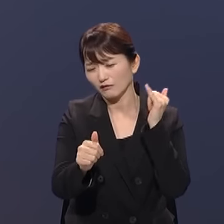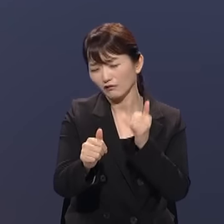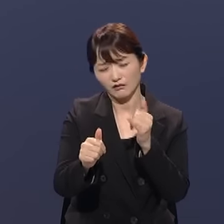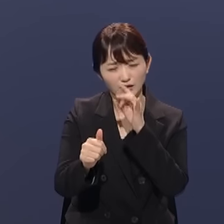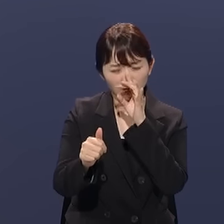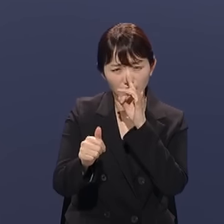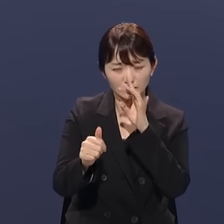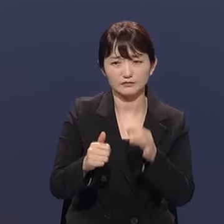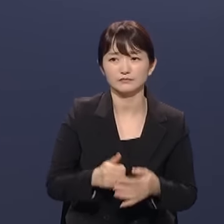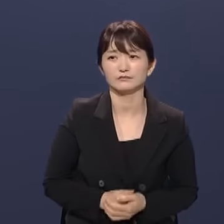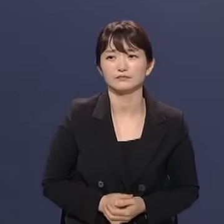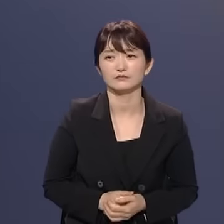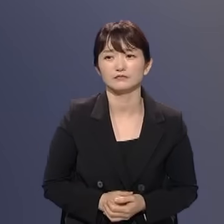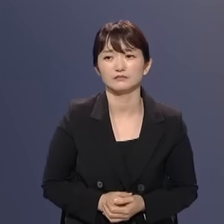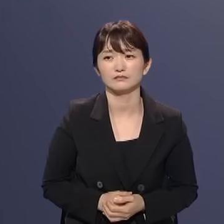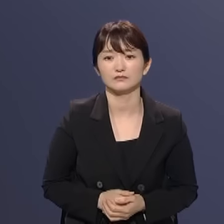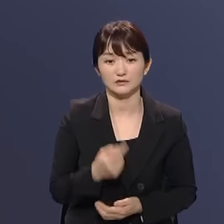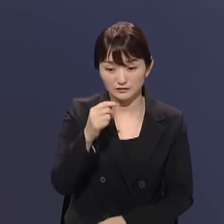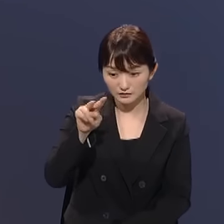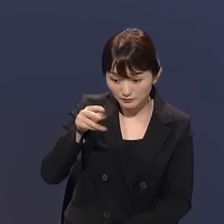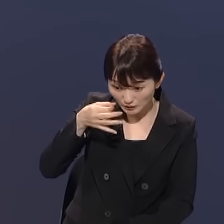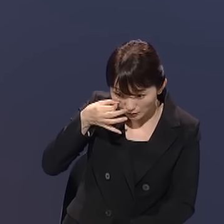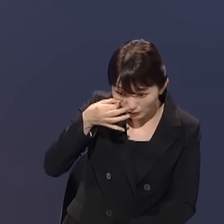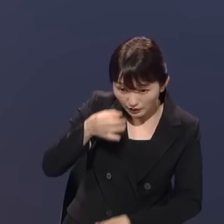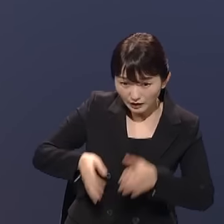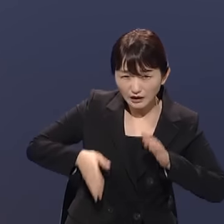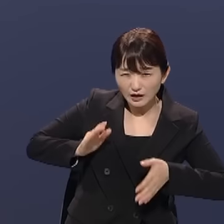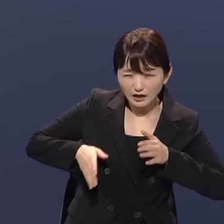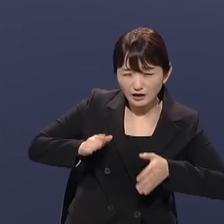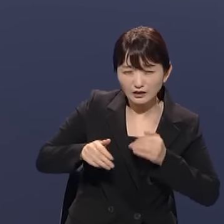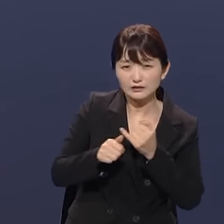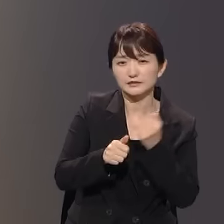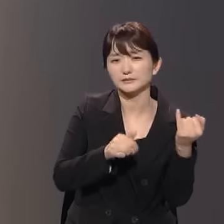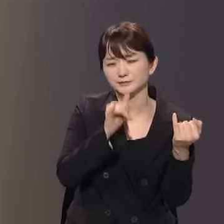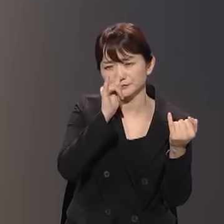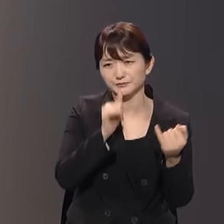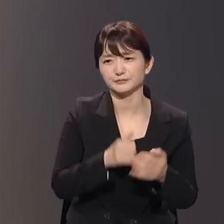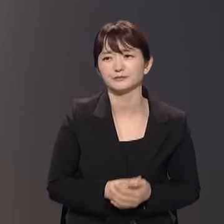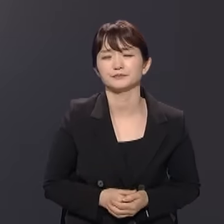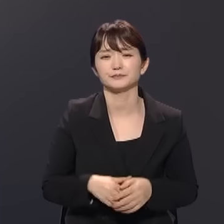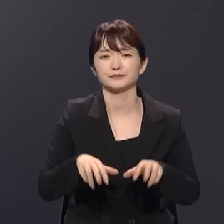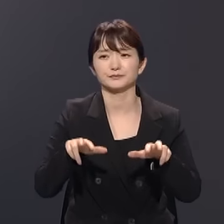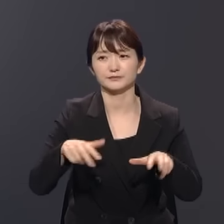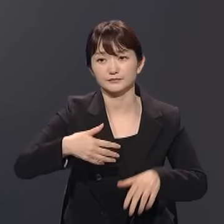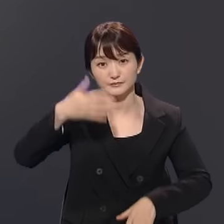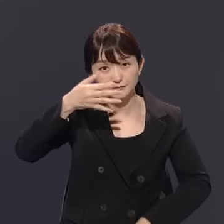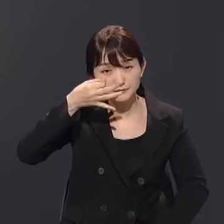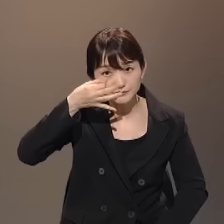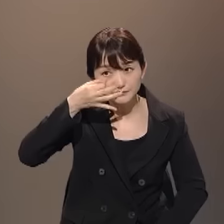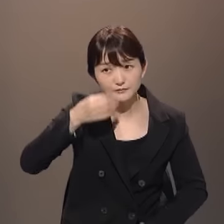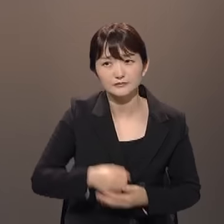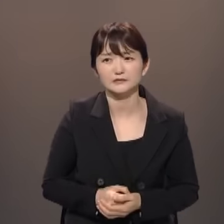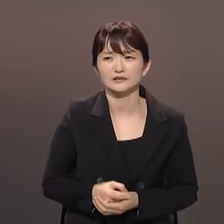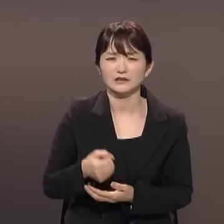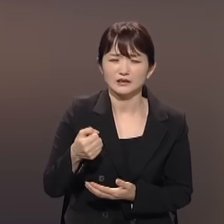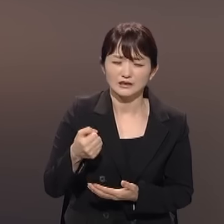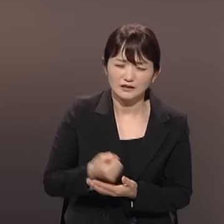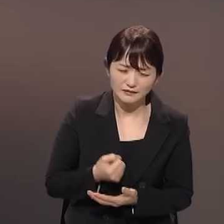않는다고 하면서 그 TV 보고 달려왔다고 얘기하시는 아내도 계시고 지금도 저희가 영상으로 보고 있지만 정말